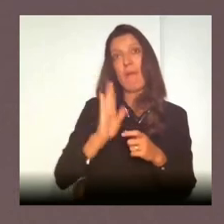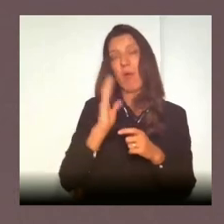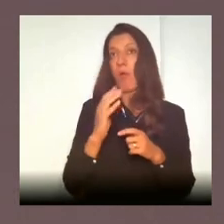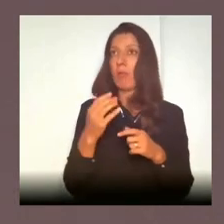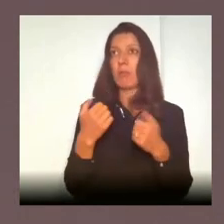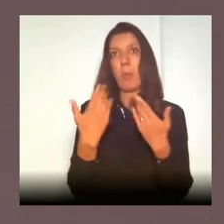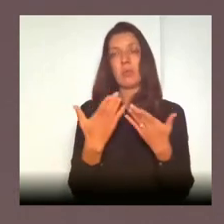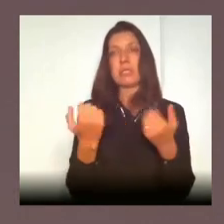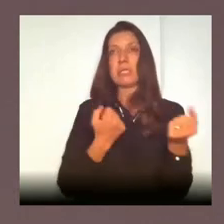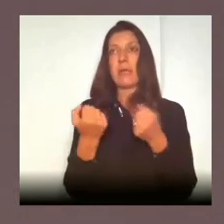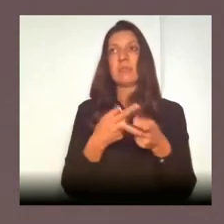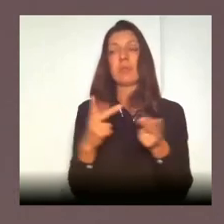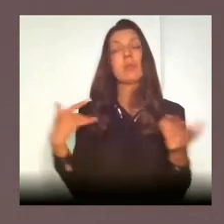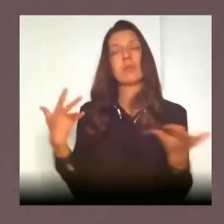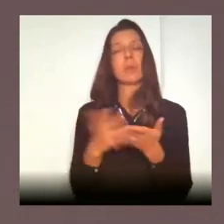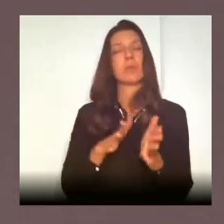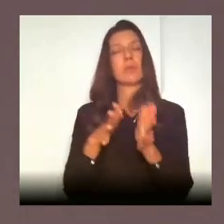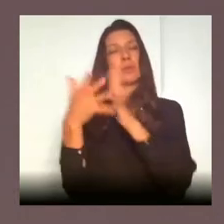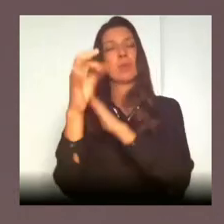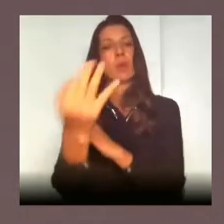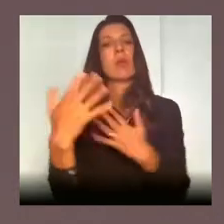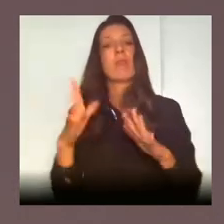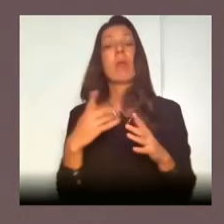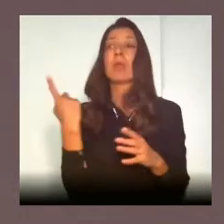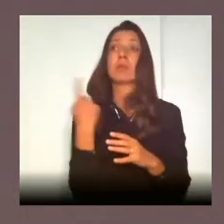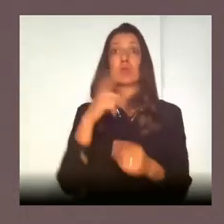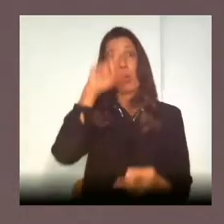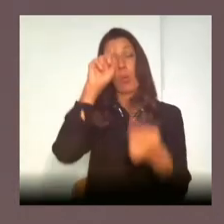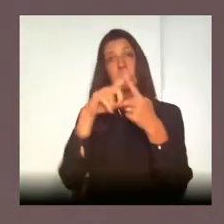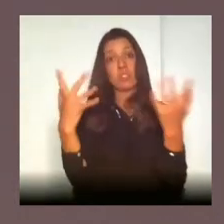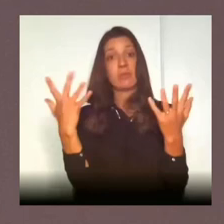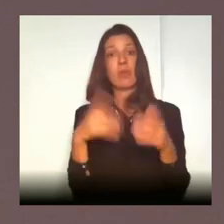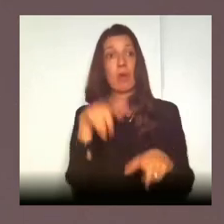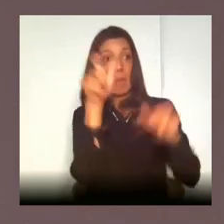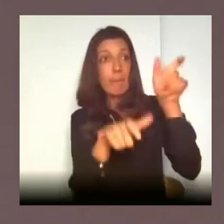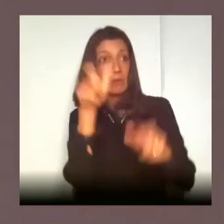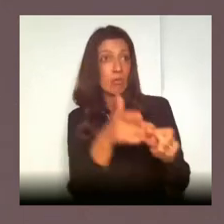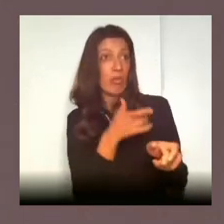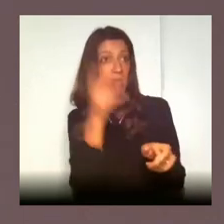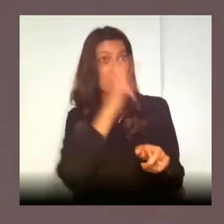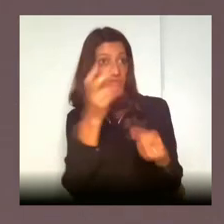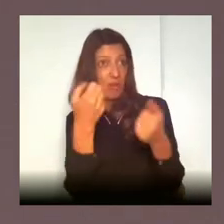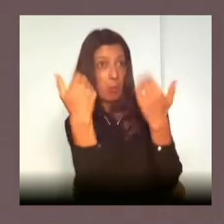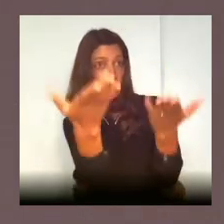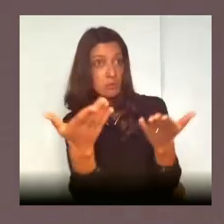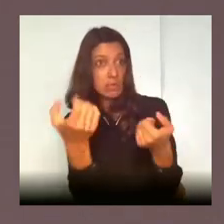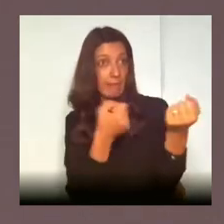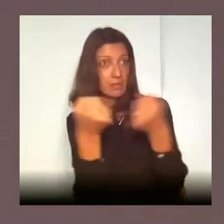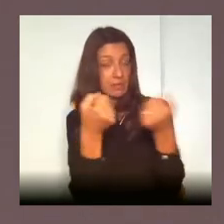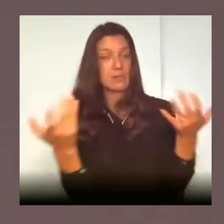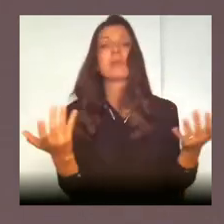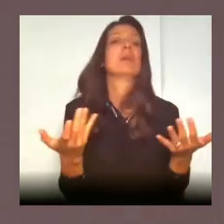notion a évolué depuis, mais on a toujours été quand même au service de l'intérêt général et